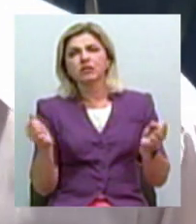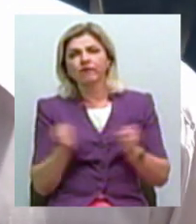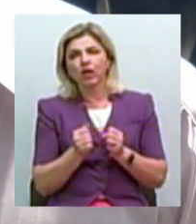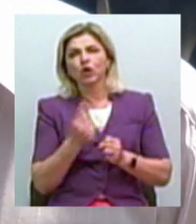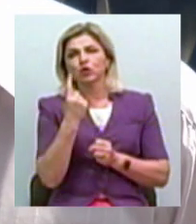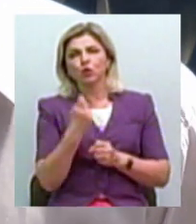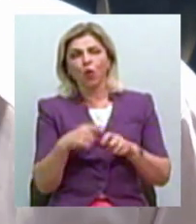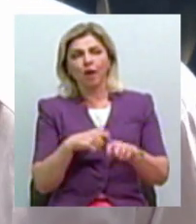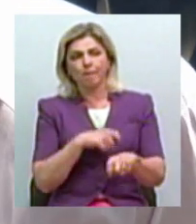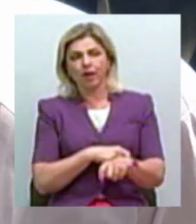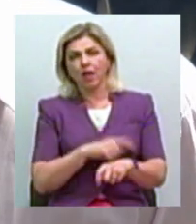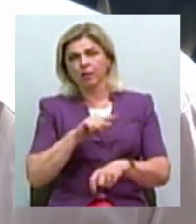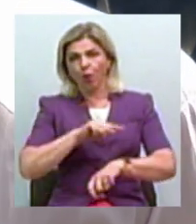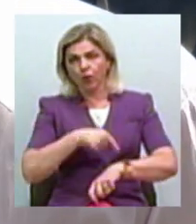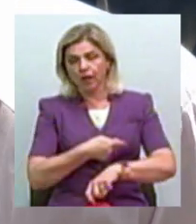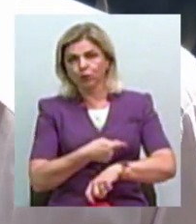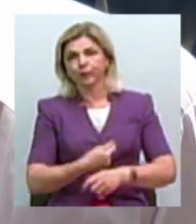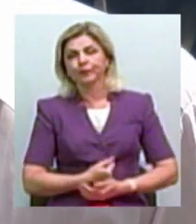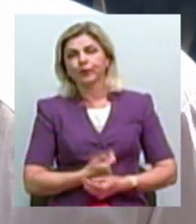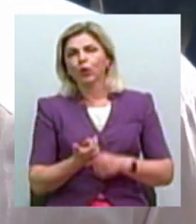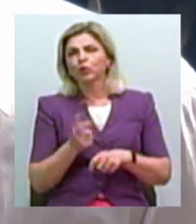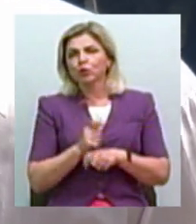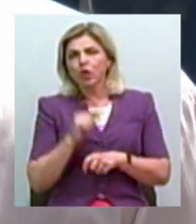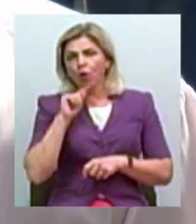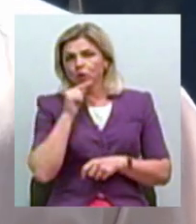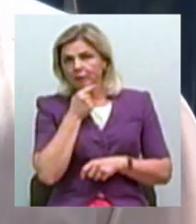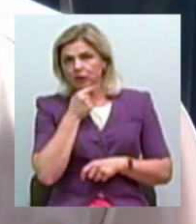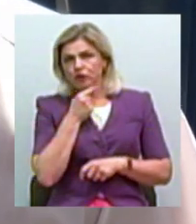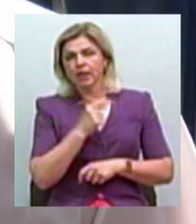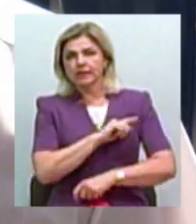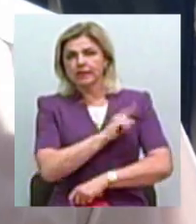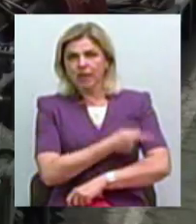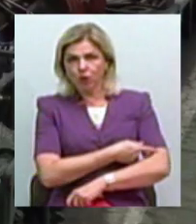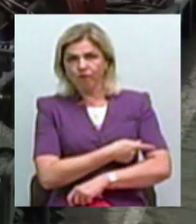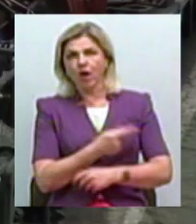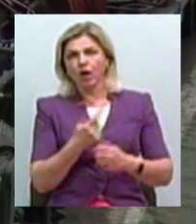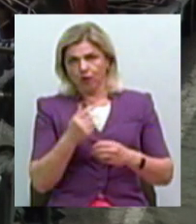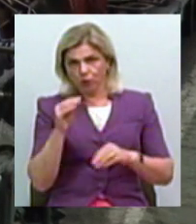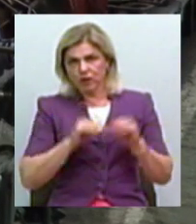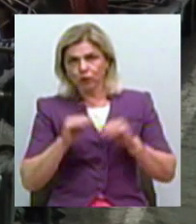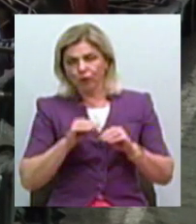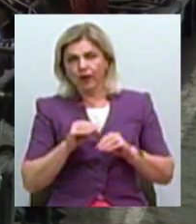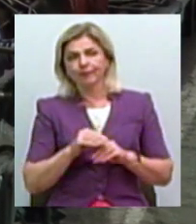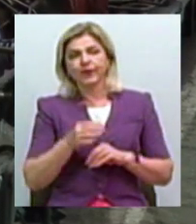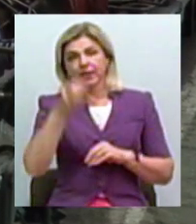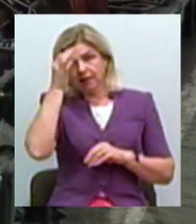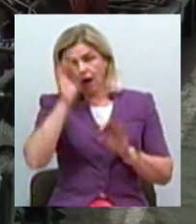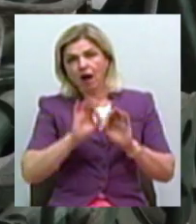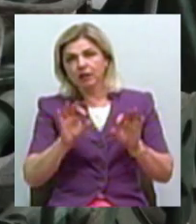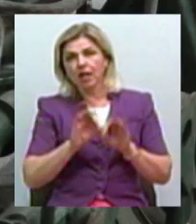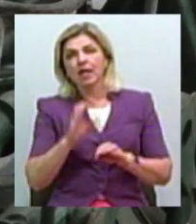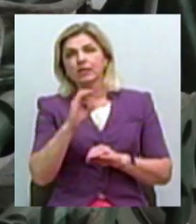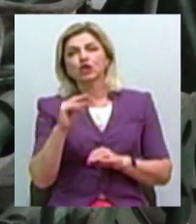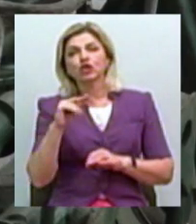100 км на годину. Дуже економічна силова установка. Нагадаємо, в січні поточного року